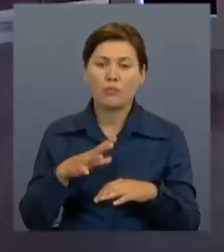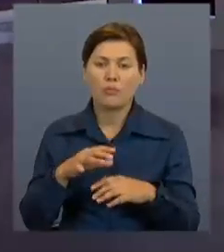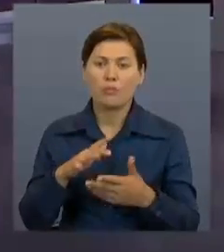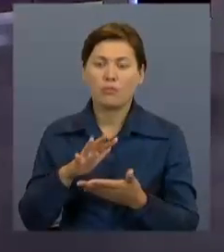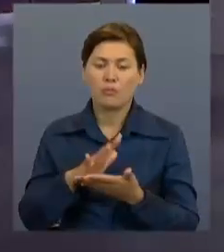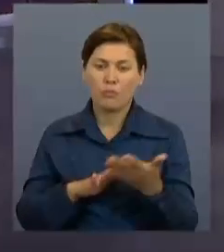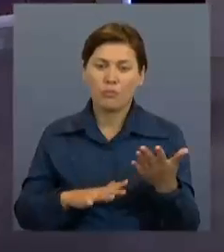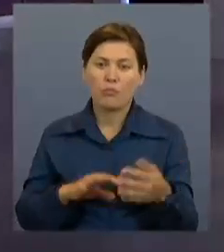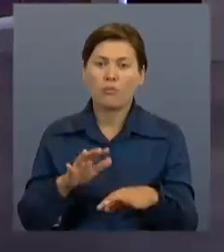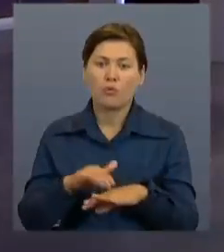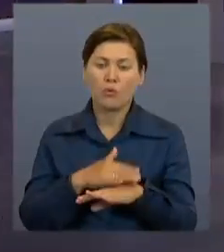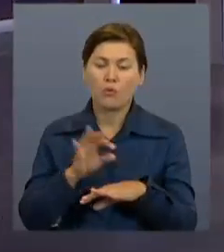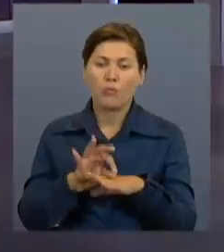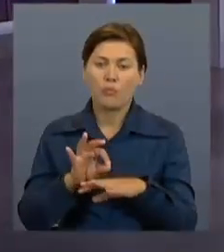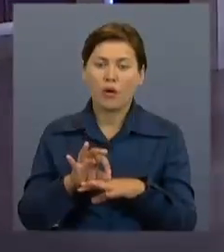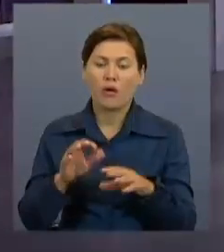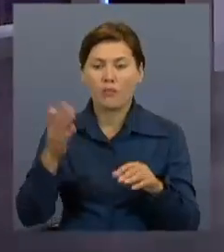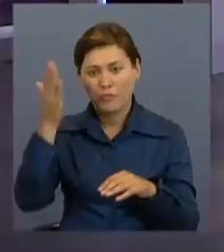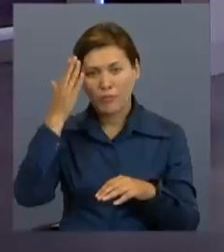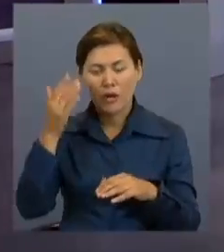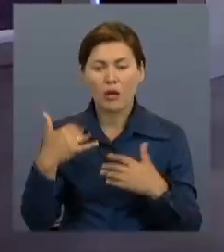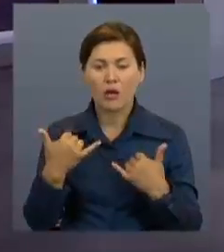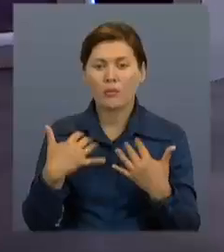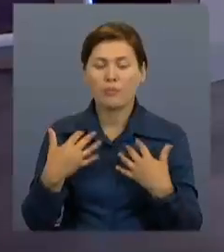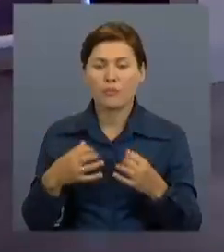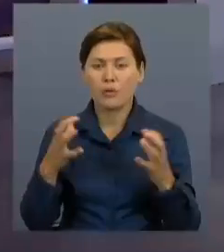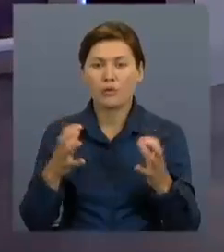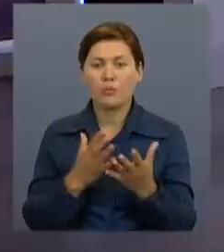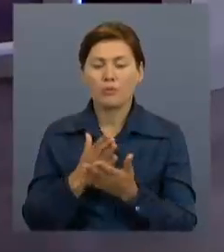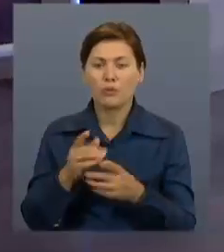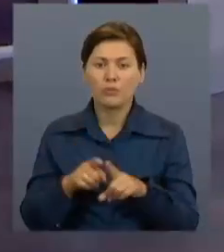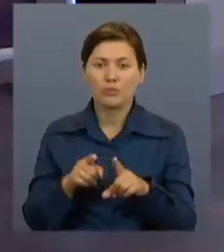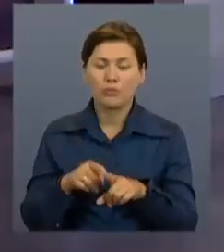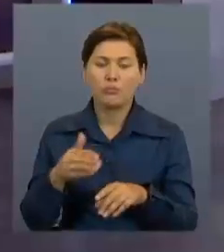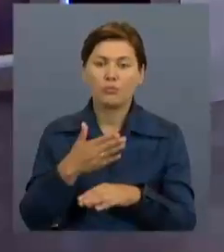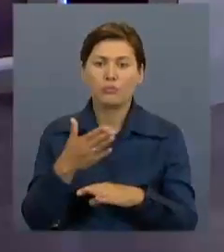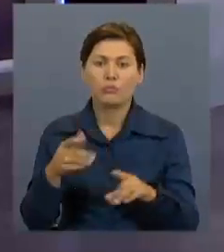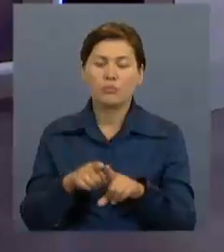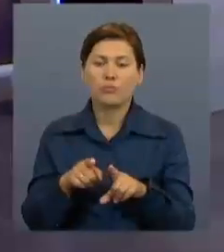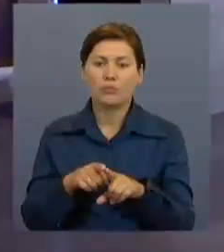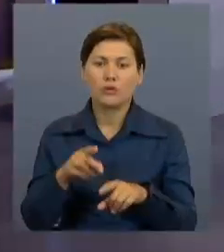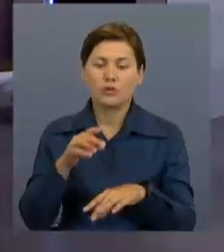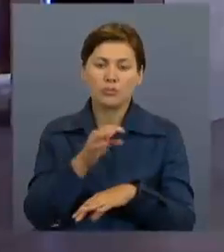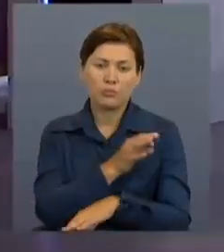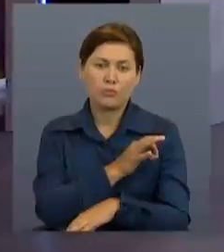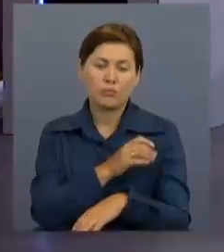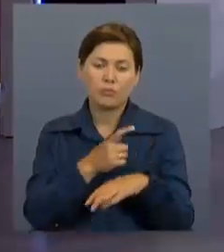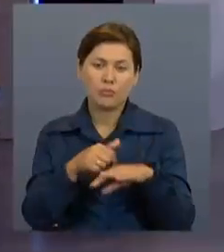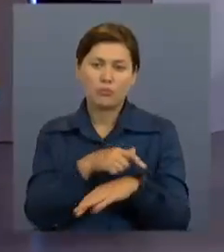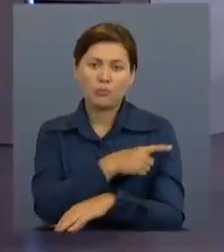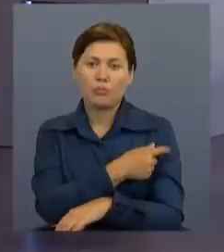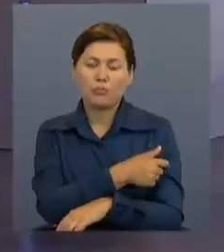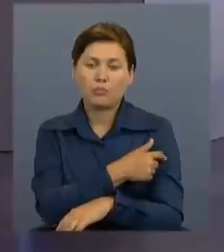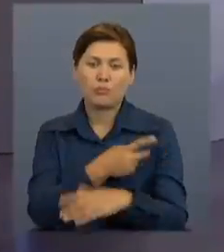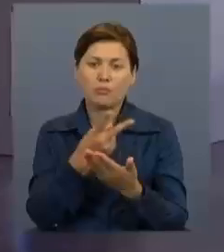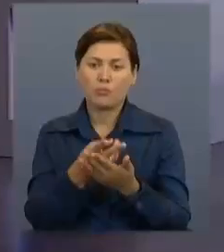аурулардың түрлері қазіргі денсаулық сақтау саясындағы саясатта біз мына диспансерлік есепте